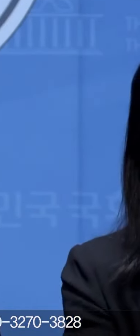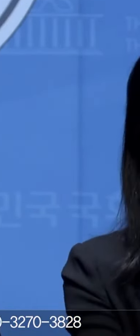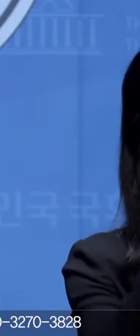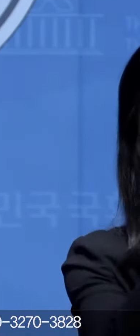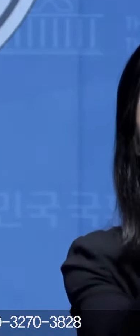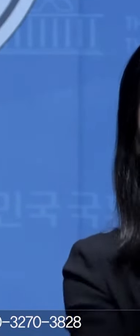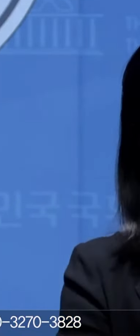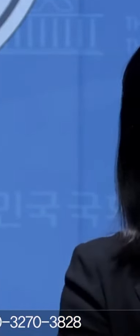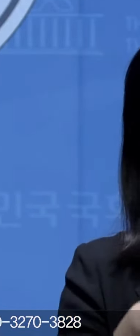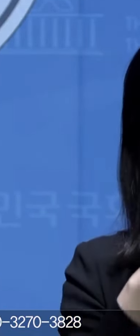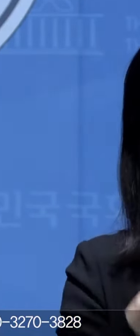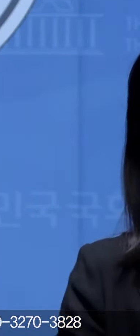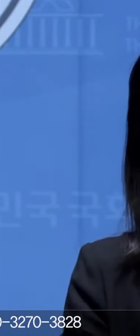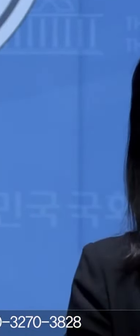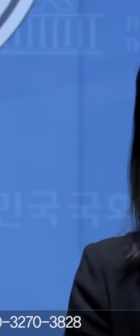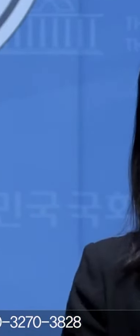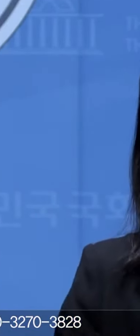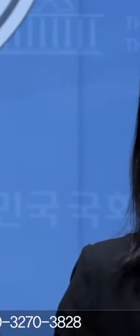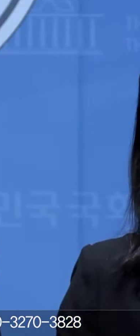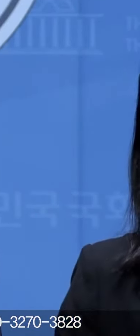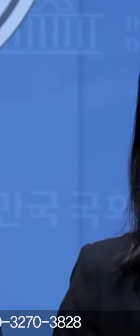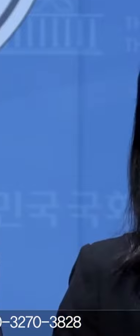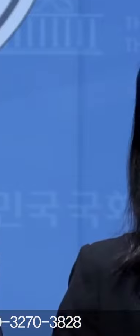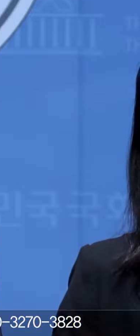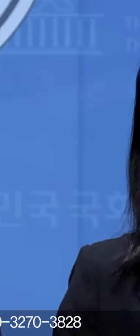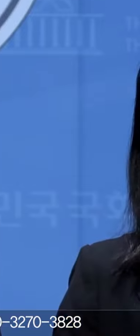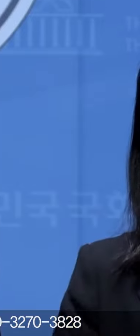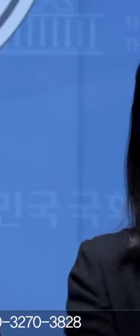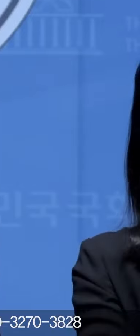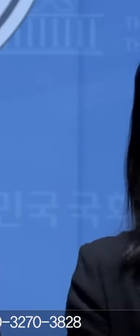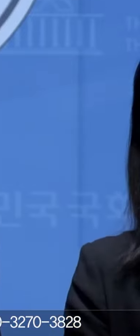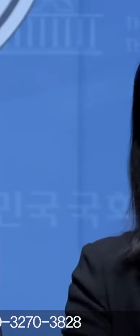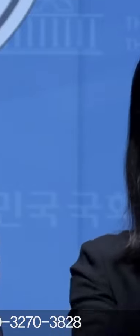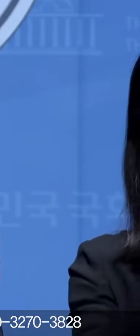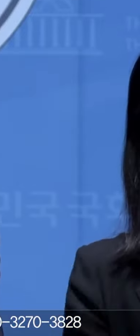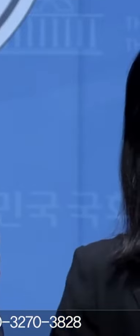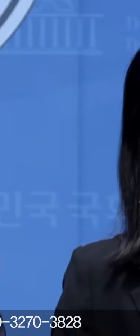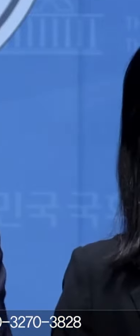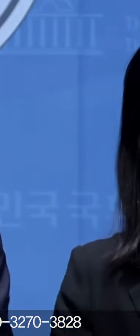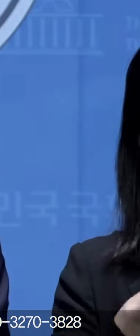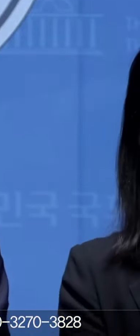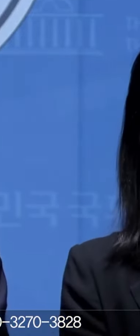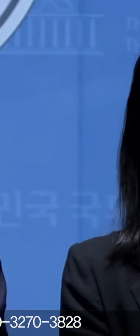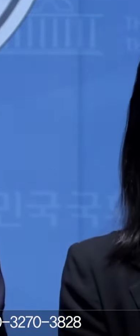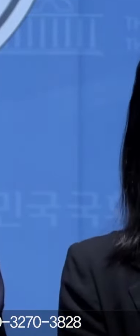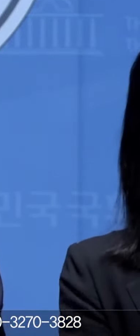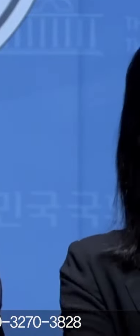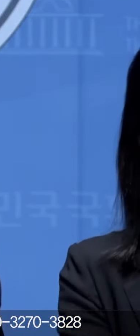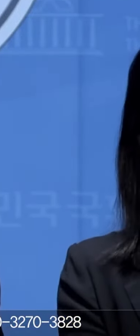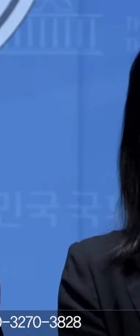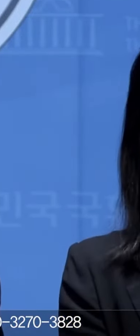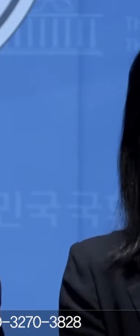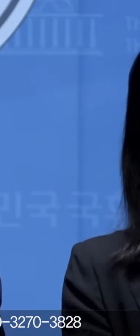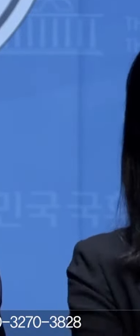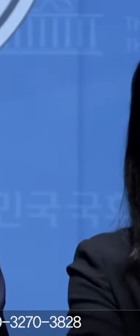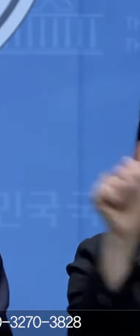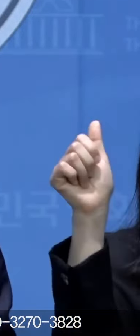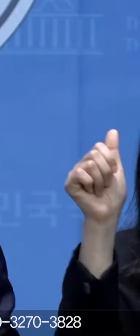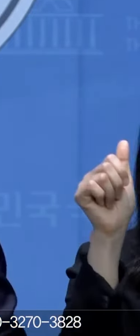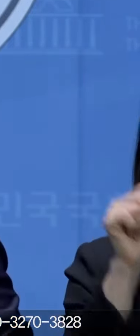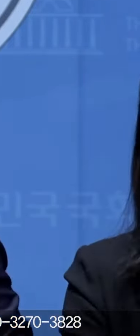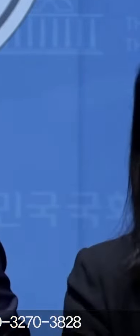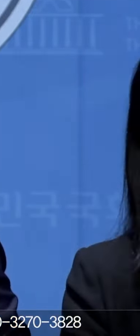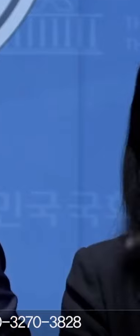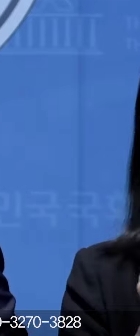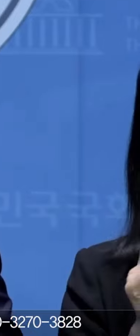무시하는 행위입니다 헌정사상 이런 일이 있었습니까 그렇다고 외교부 장관과 국방 장관이 어디 멀리 해외에